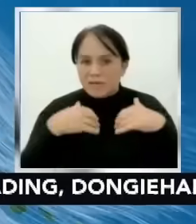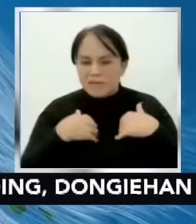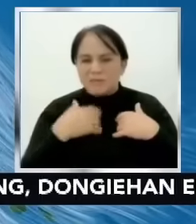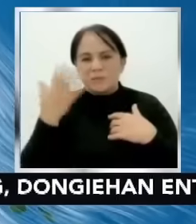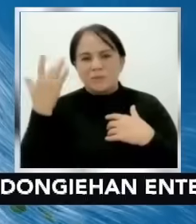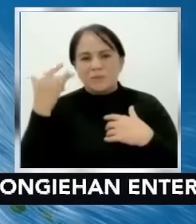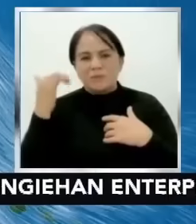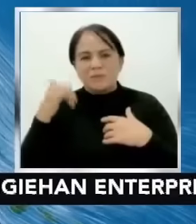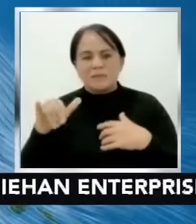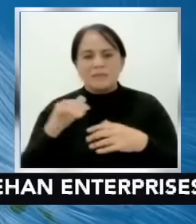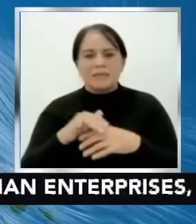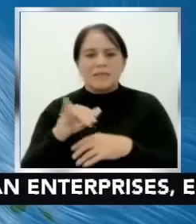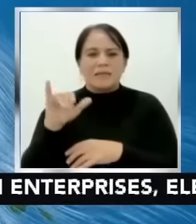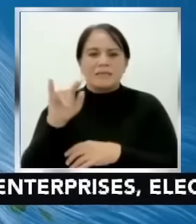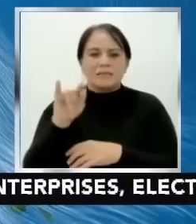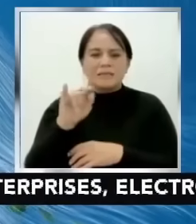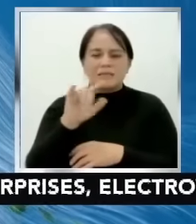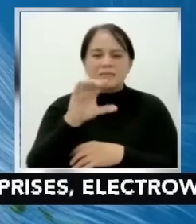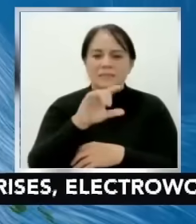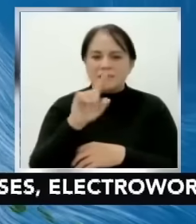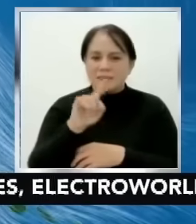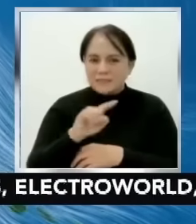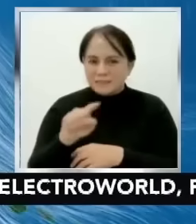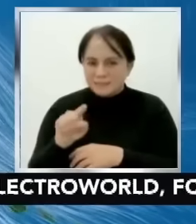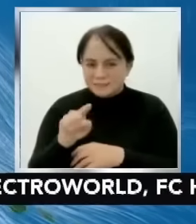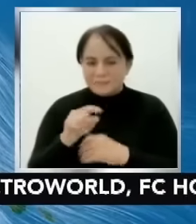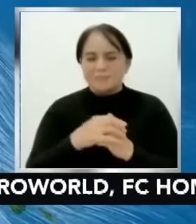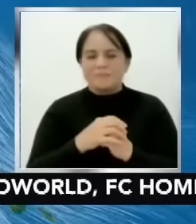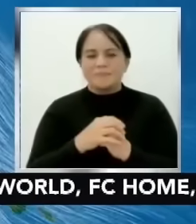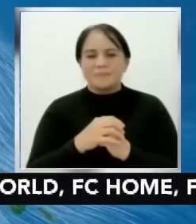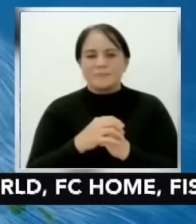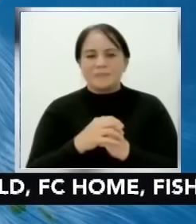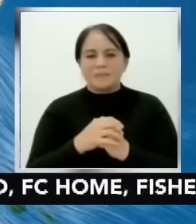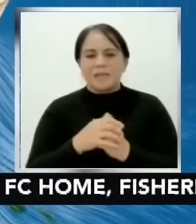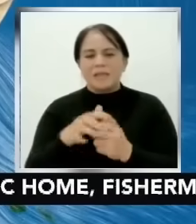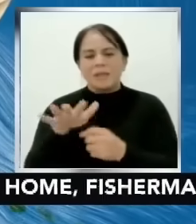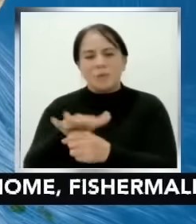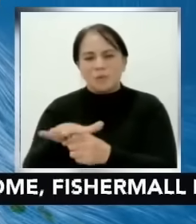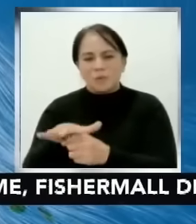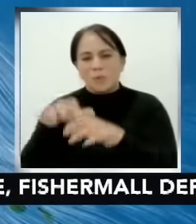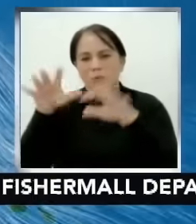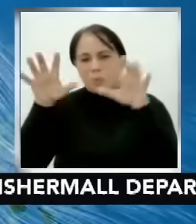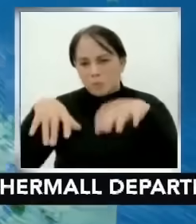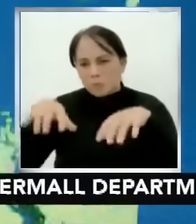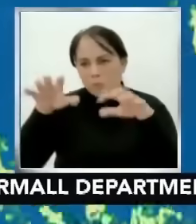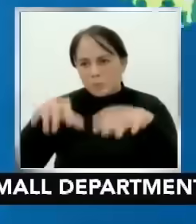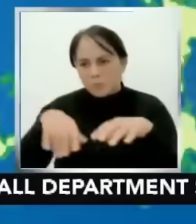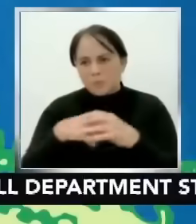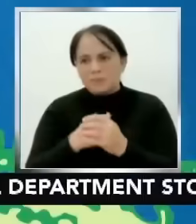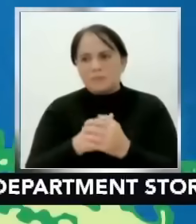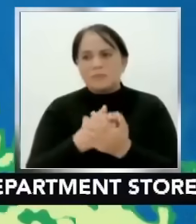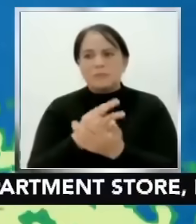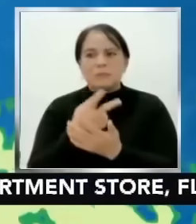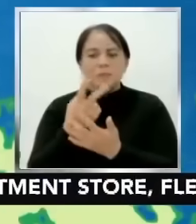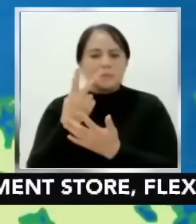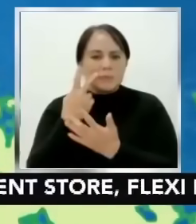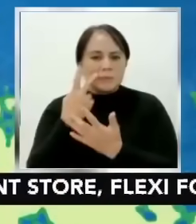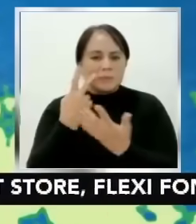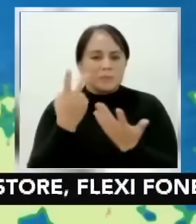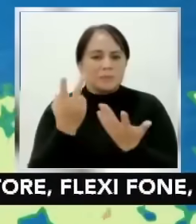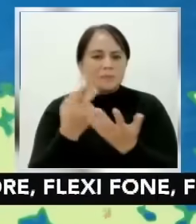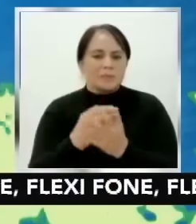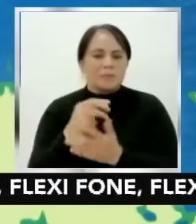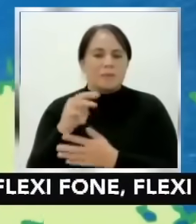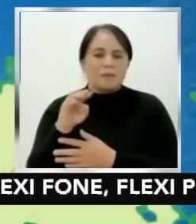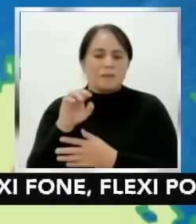sa Intertropical Convergence Zone o ITCZ at localized thunderstorms. I-check natin ang rainfall forecast ng Metro Weather